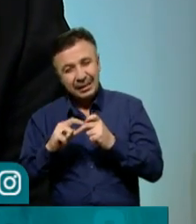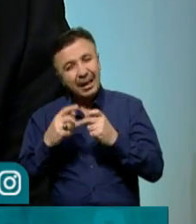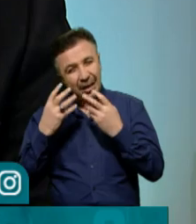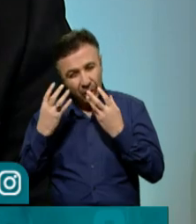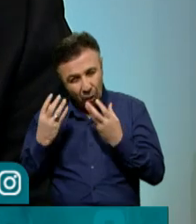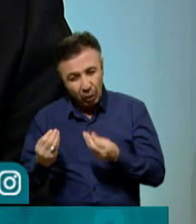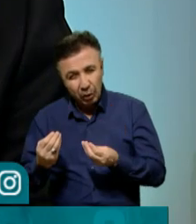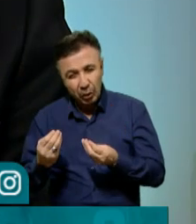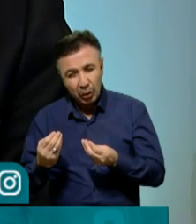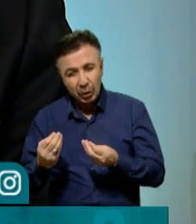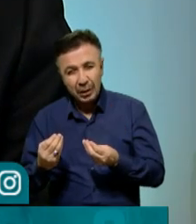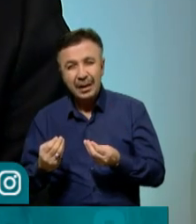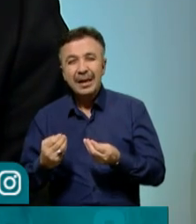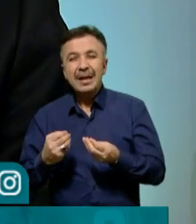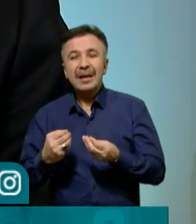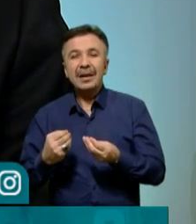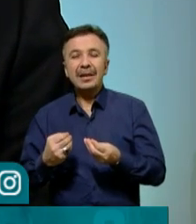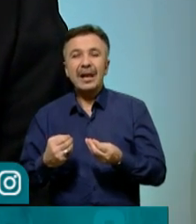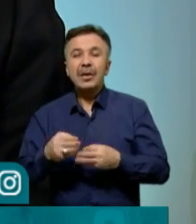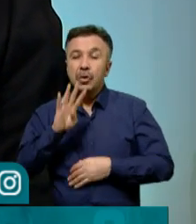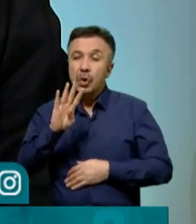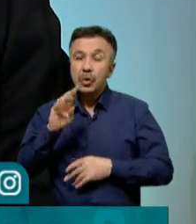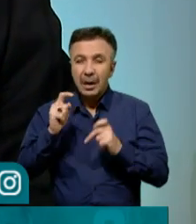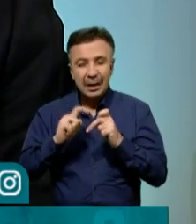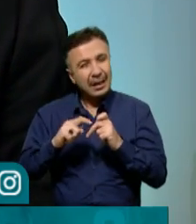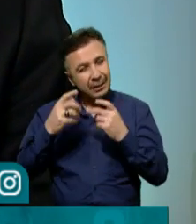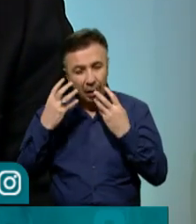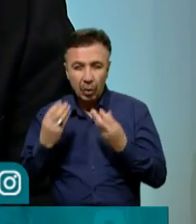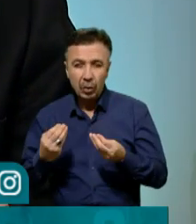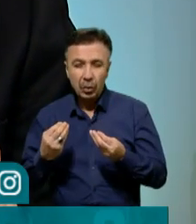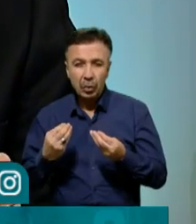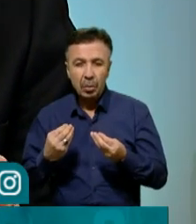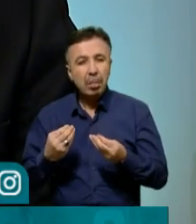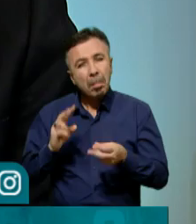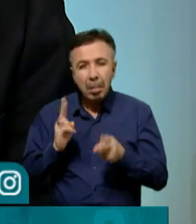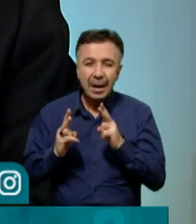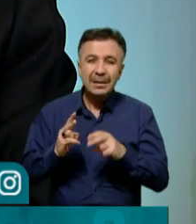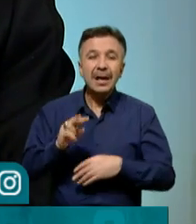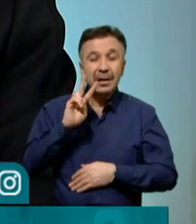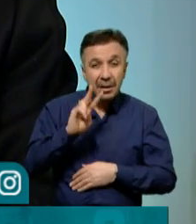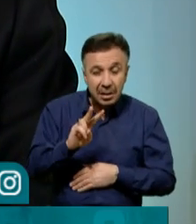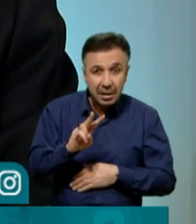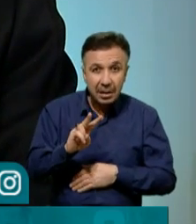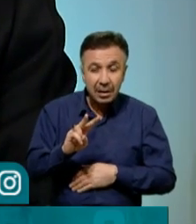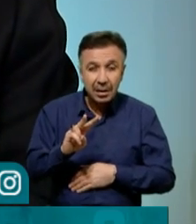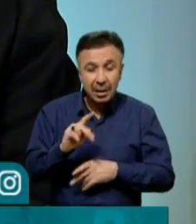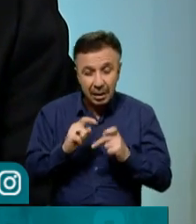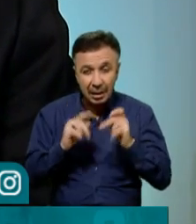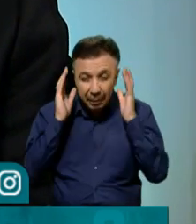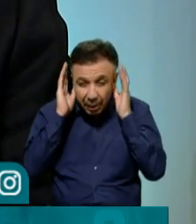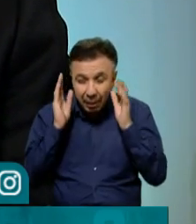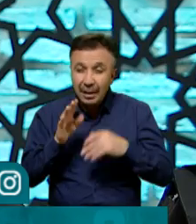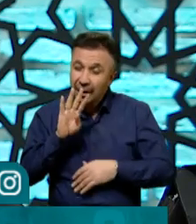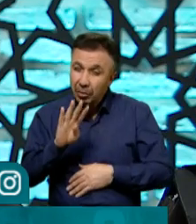da kılınabilir. Peygamber aleyhissalatü vesselam her ikisini de yapmıştır. Bazen iki kılmıştır, bazen dört kılmıştır, bazen de